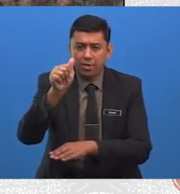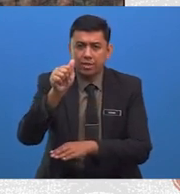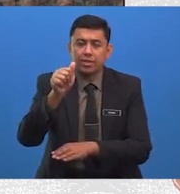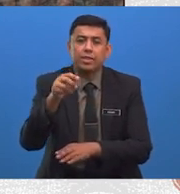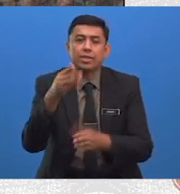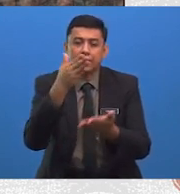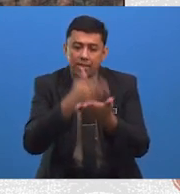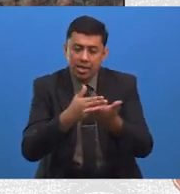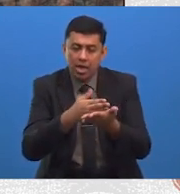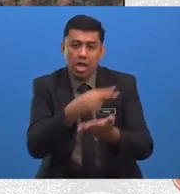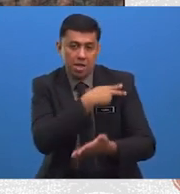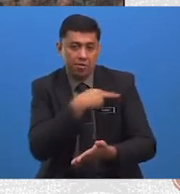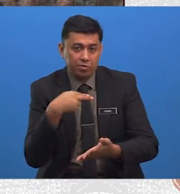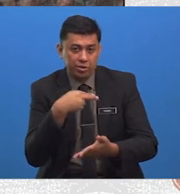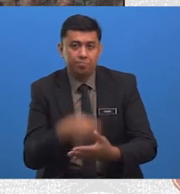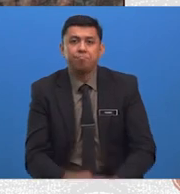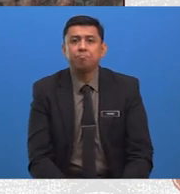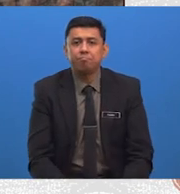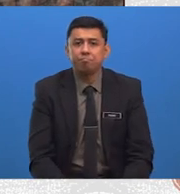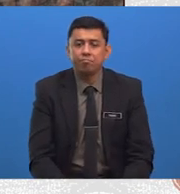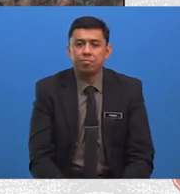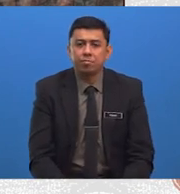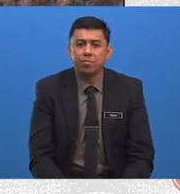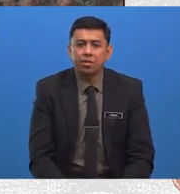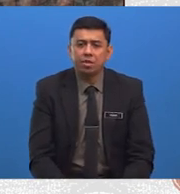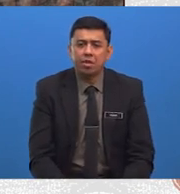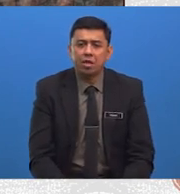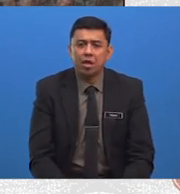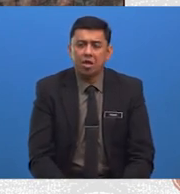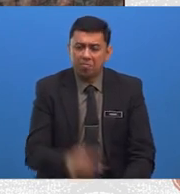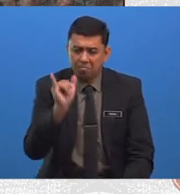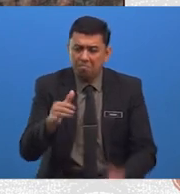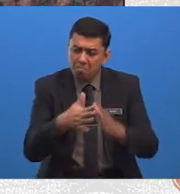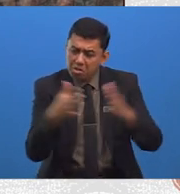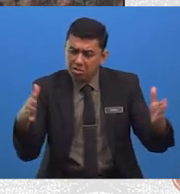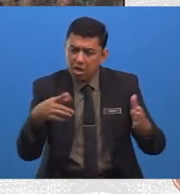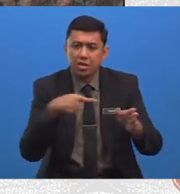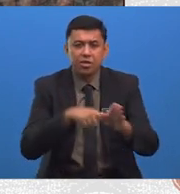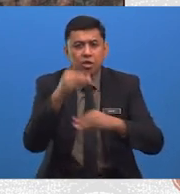Candi ini merupakan candi Buddha yang terbesar di dunia.